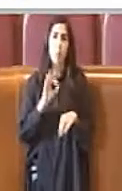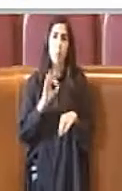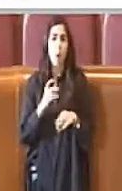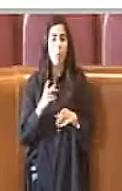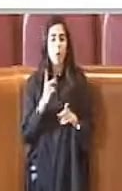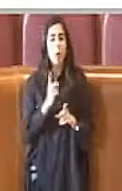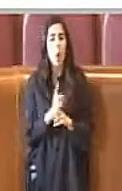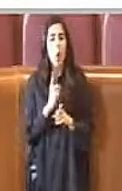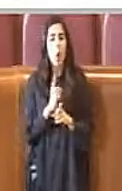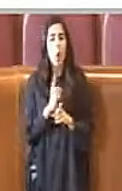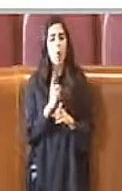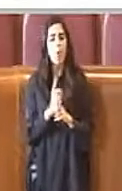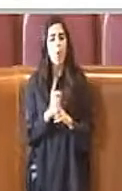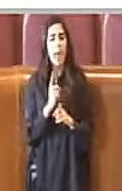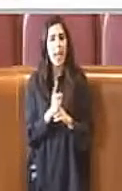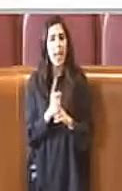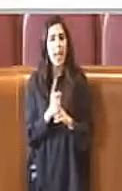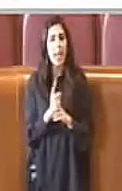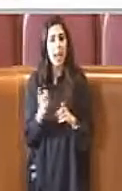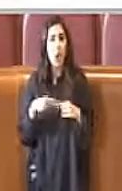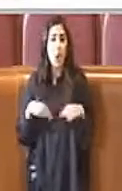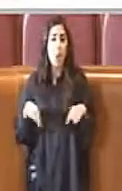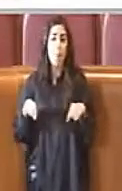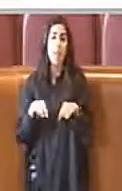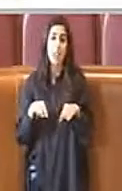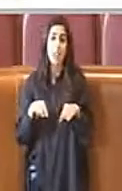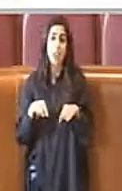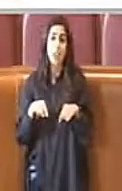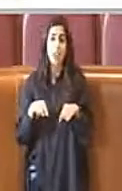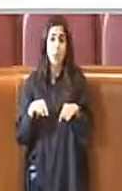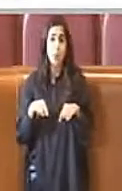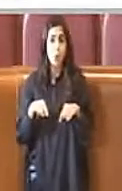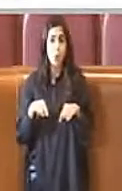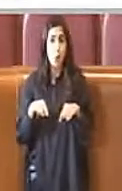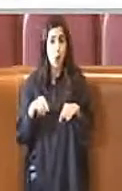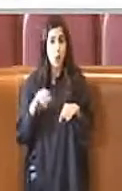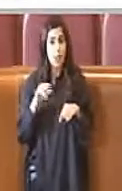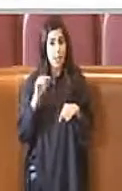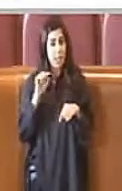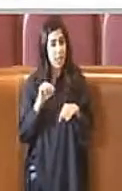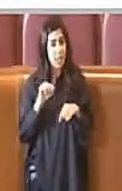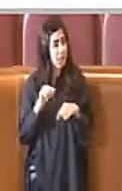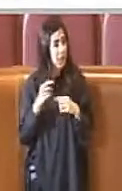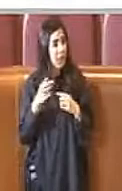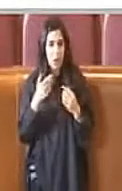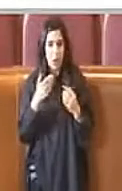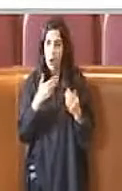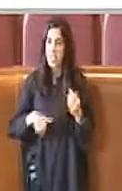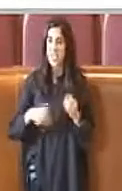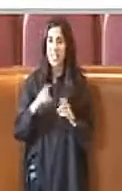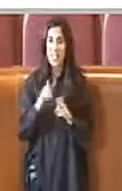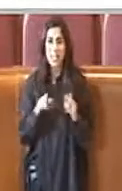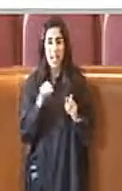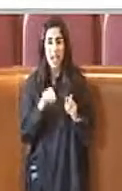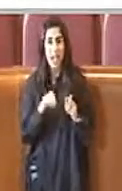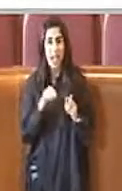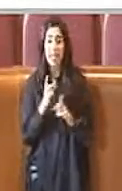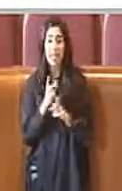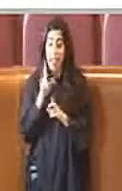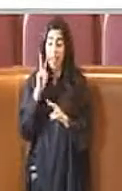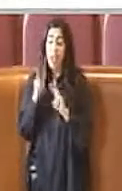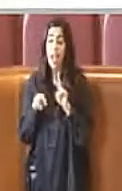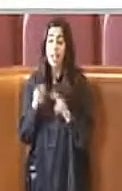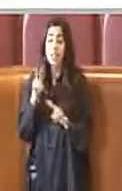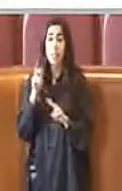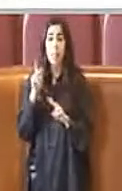che avranno le consulte scusate le commissioni consigliari di esaminare le osservazioni quindi proprio per non rischiare di trovarsi poi a ridosso